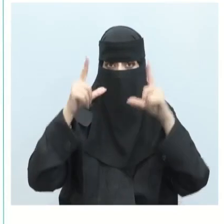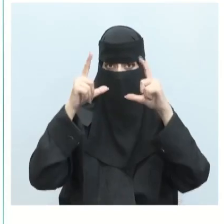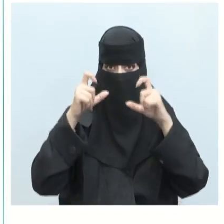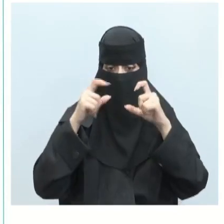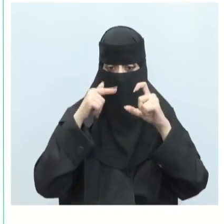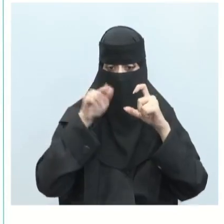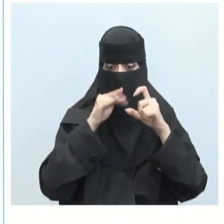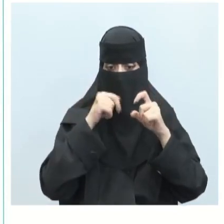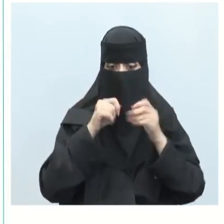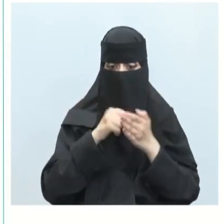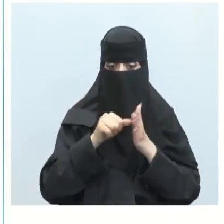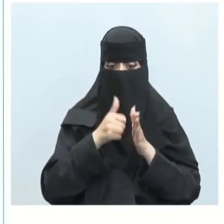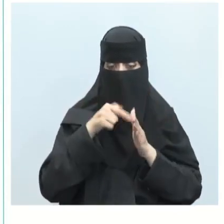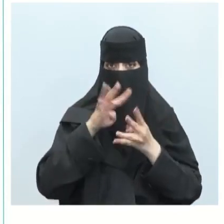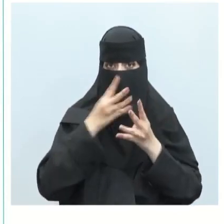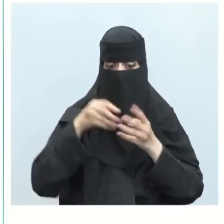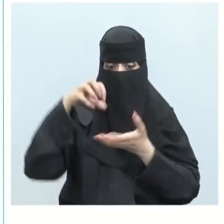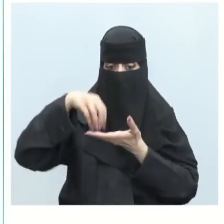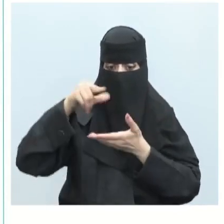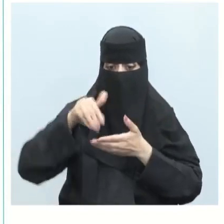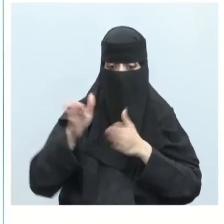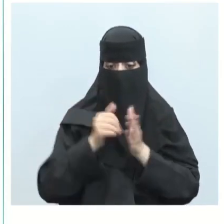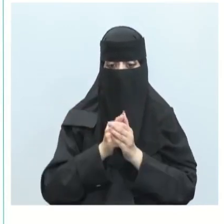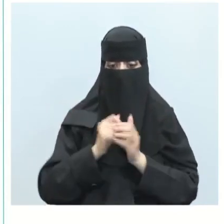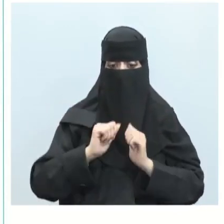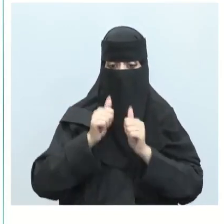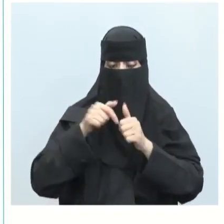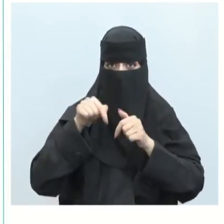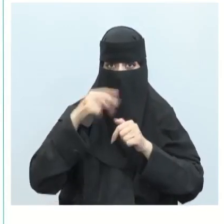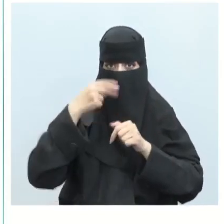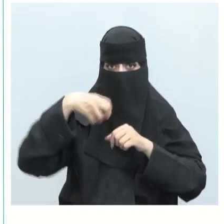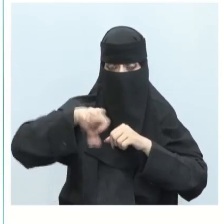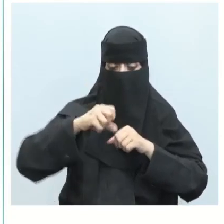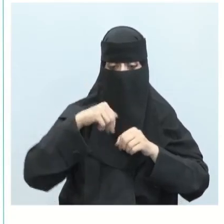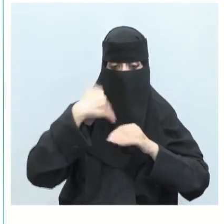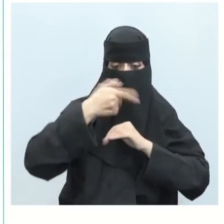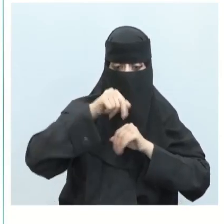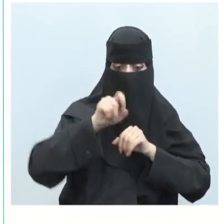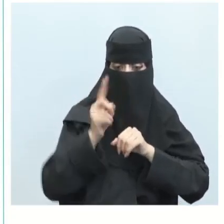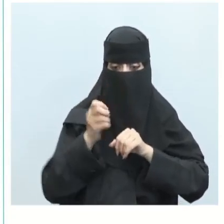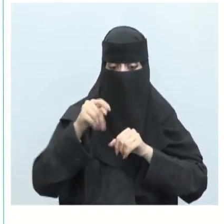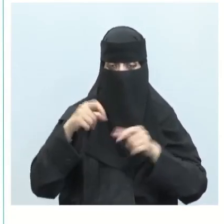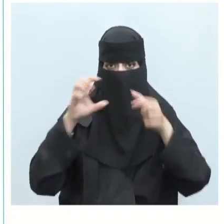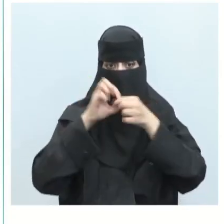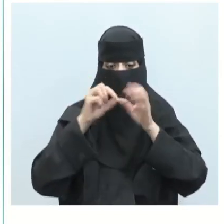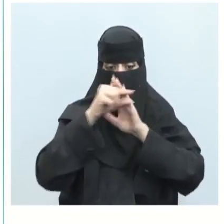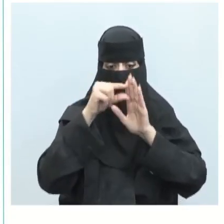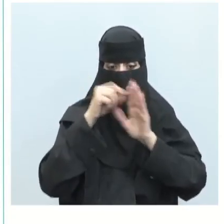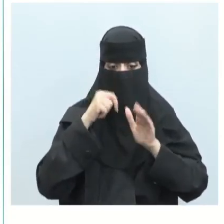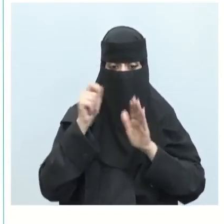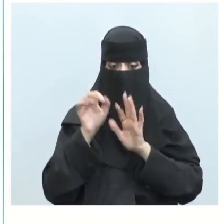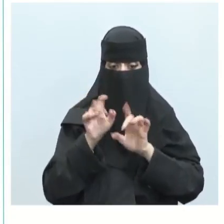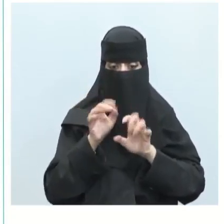بالتقاط صوره جديده للشبكه المحليه ايثرنت الخاص صبك قم بتصفيه نتائج بروتوكول اقتران العناوين